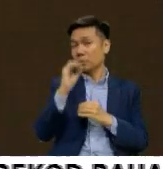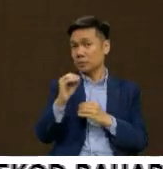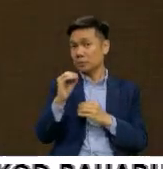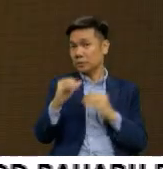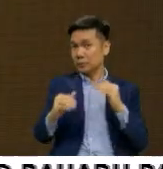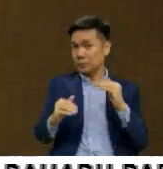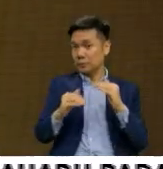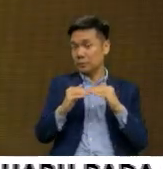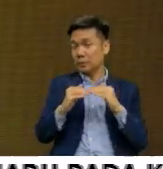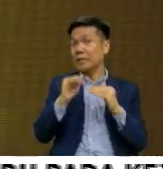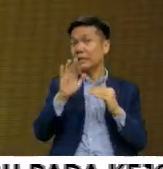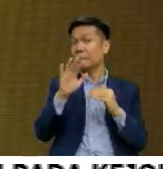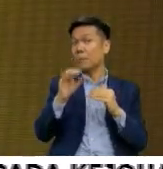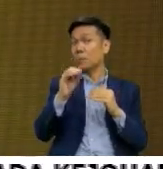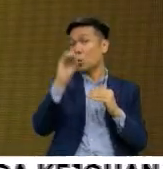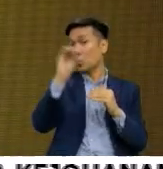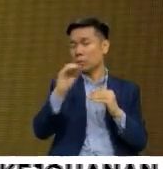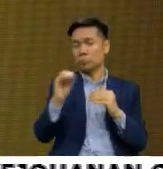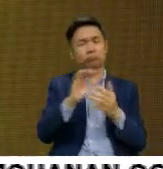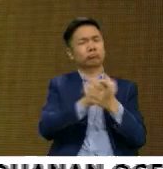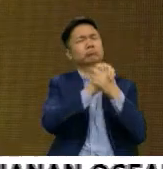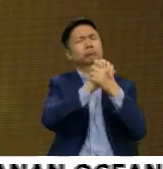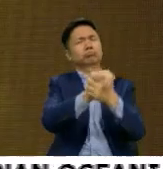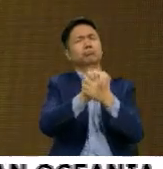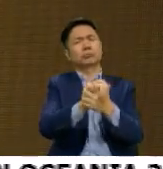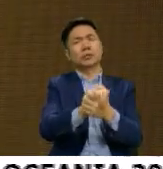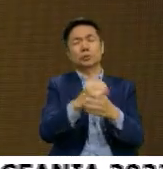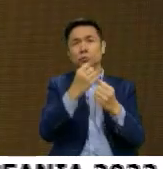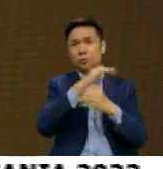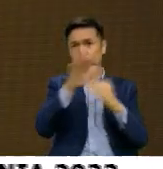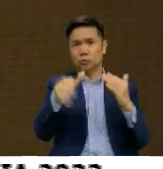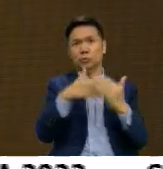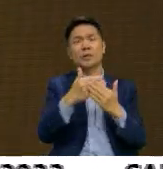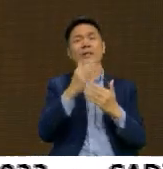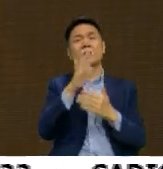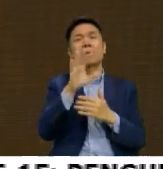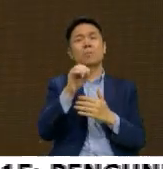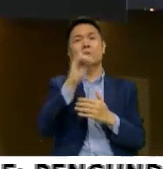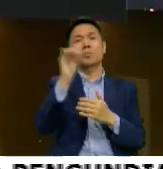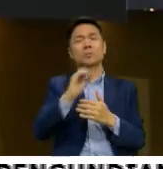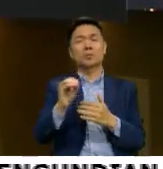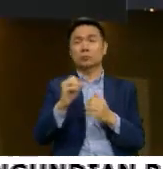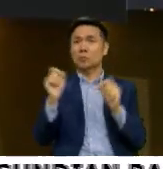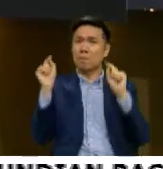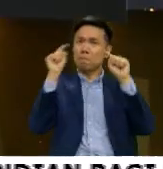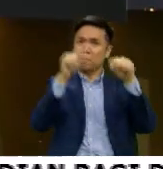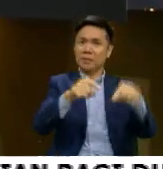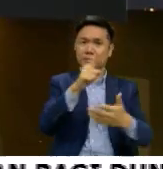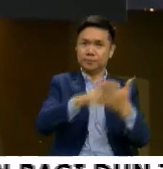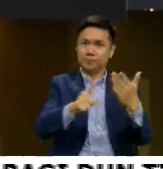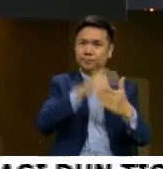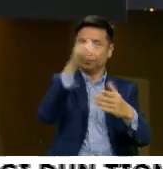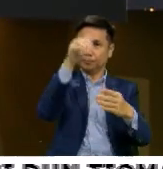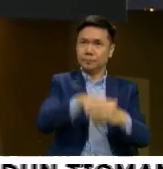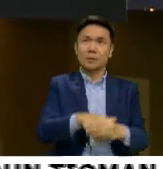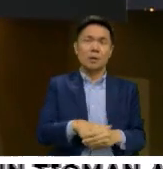mencical 50 protes Tania replicia siapkan pada seluruh Indonesia